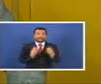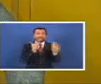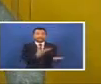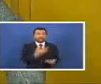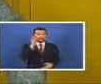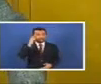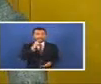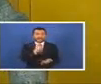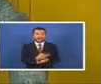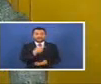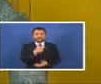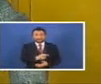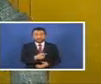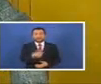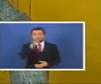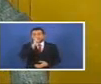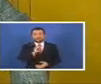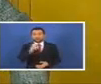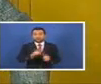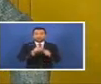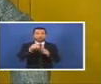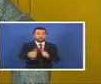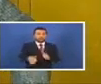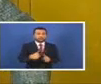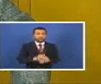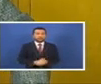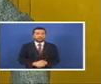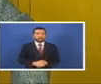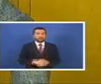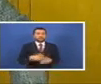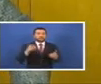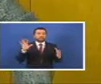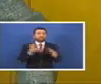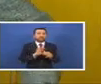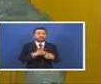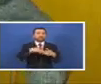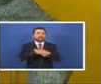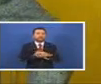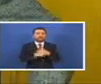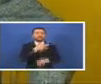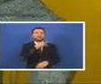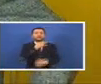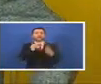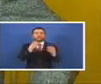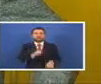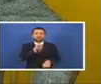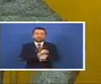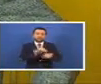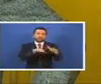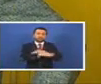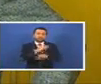iradesi 100 günü aşkındır. İpotek altında rehin alınmış, tutsak